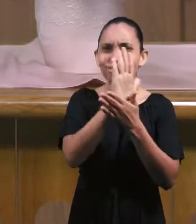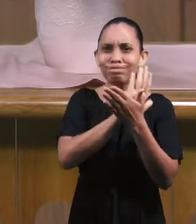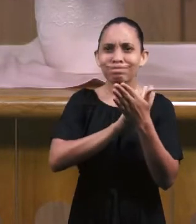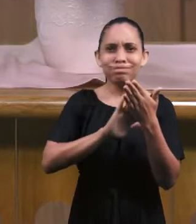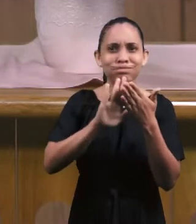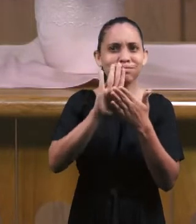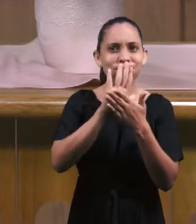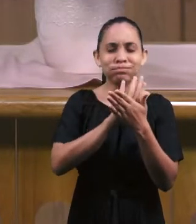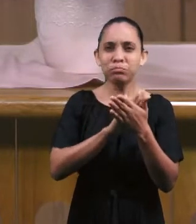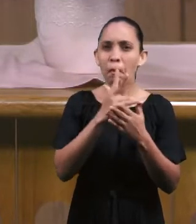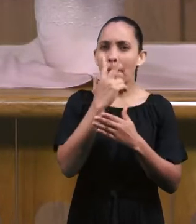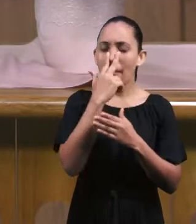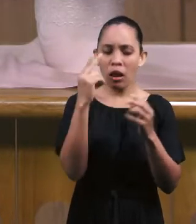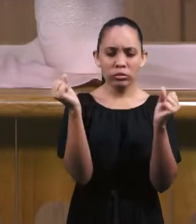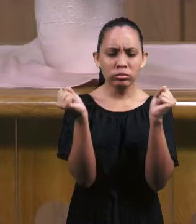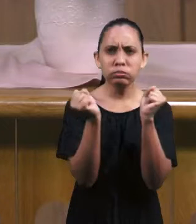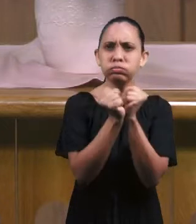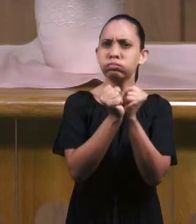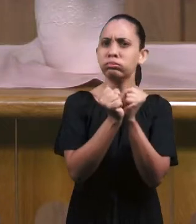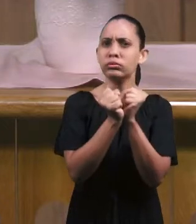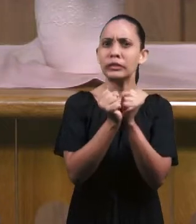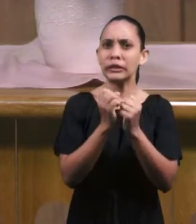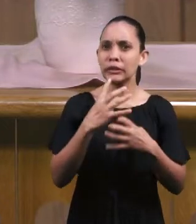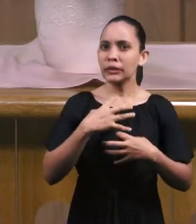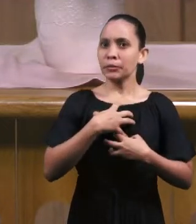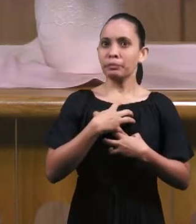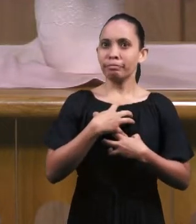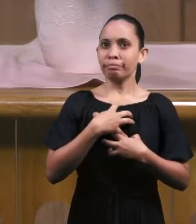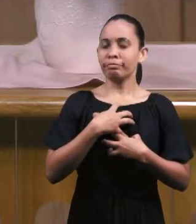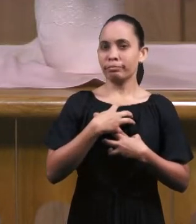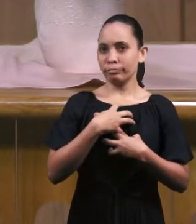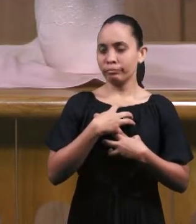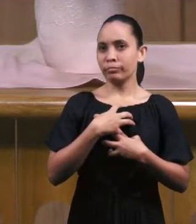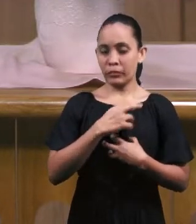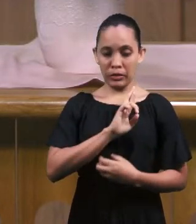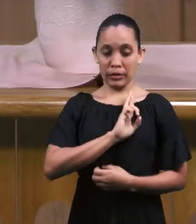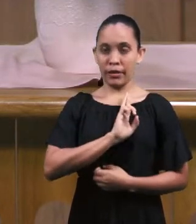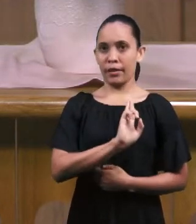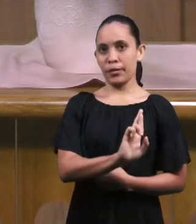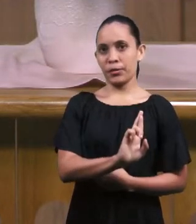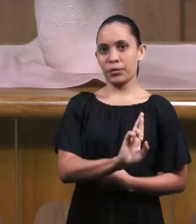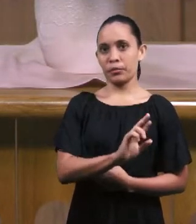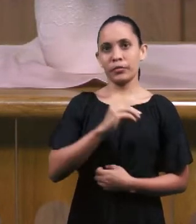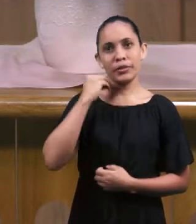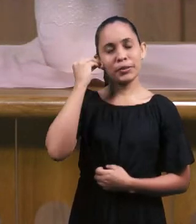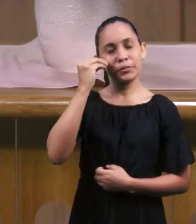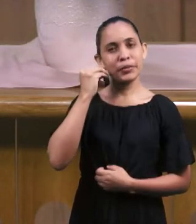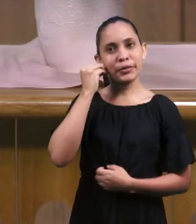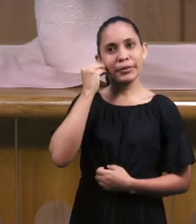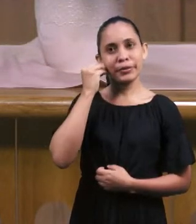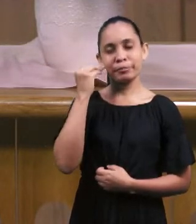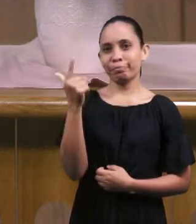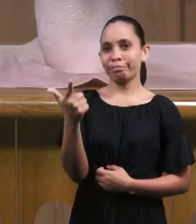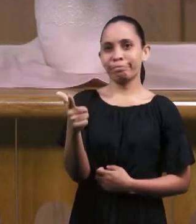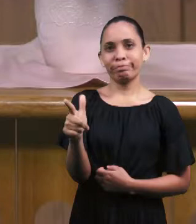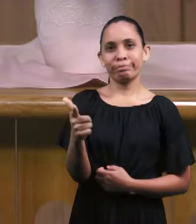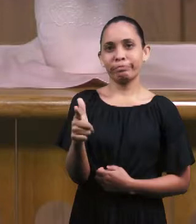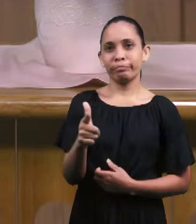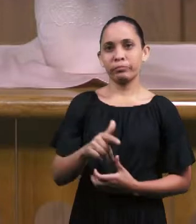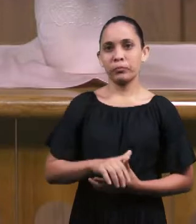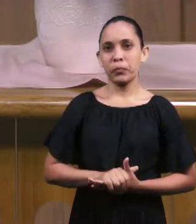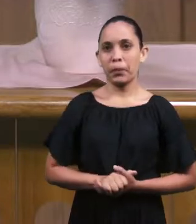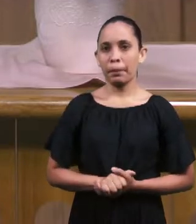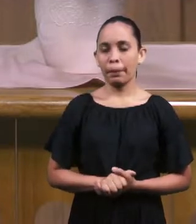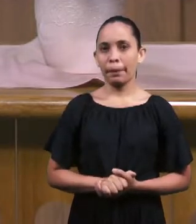des sentiments religieux et non en expérience avec Dieu. Mes frères,